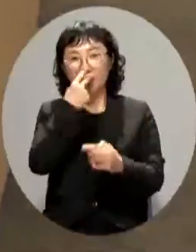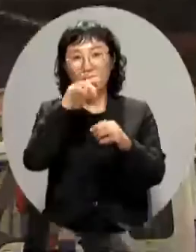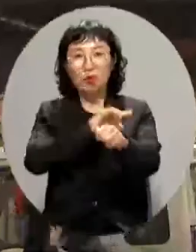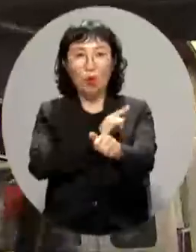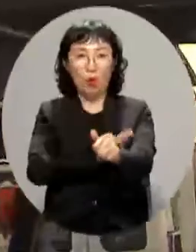주장했습니다